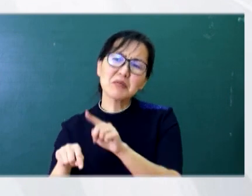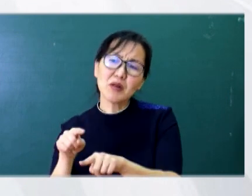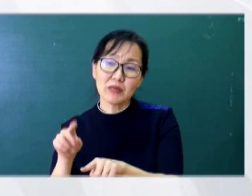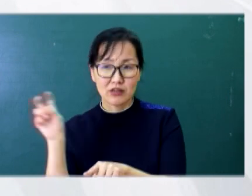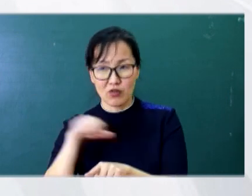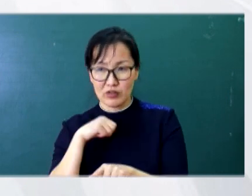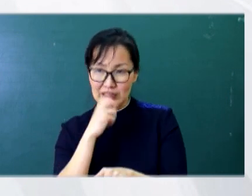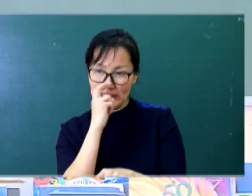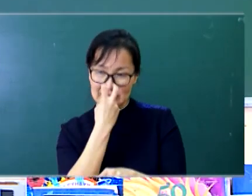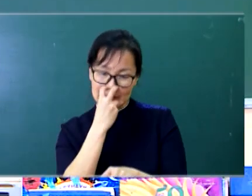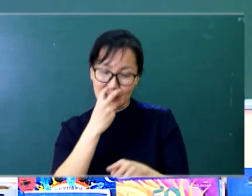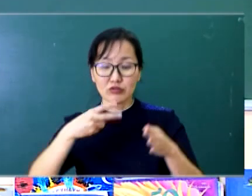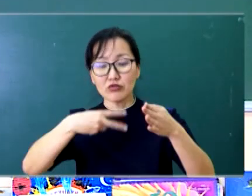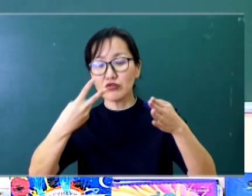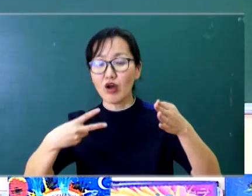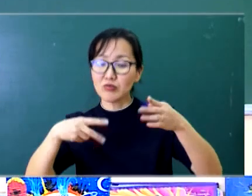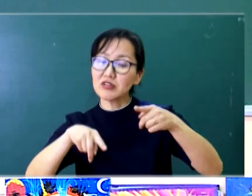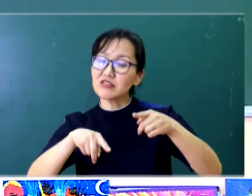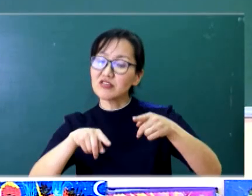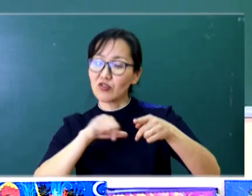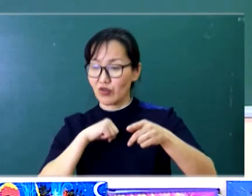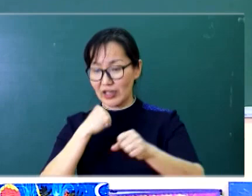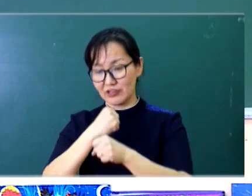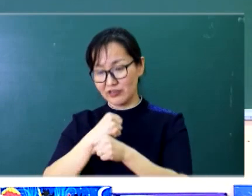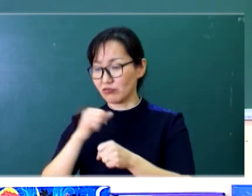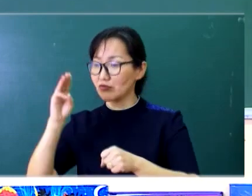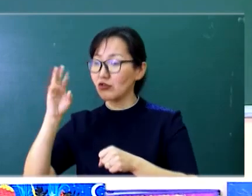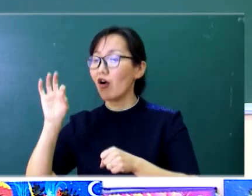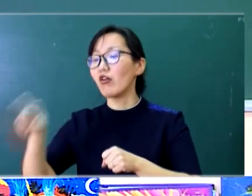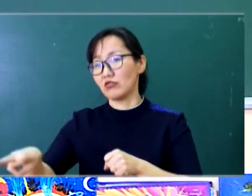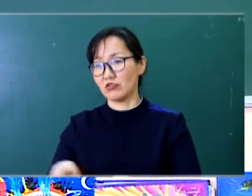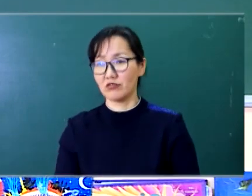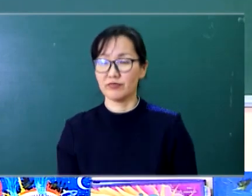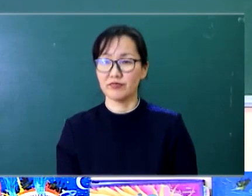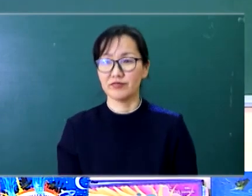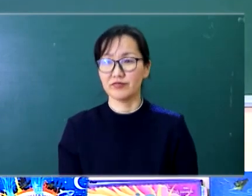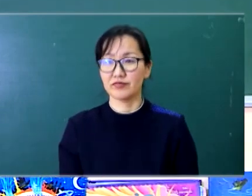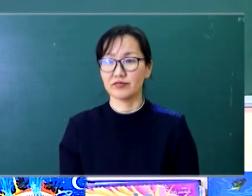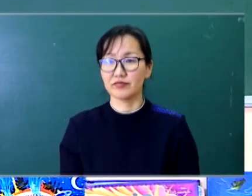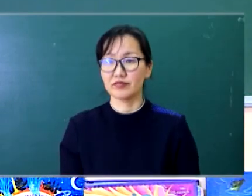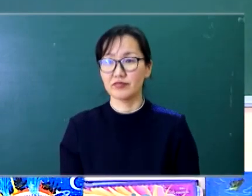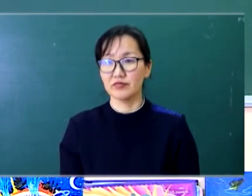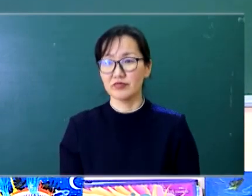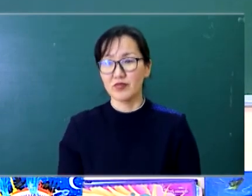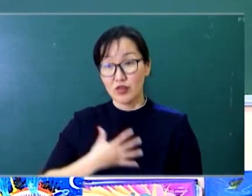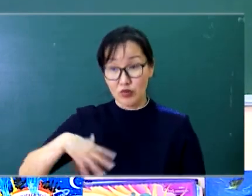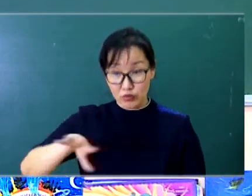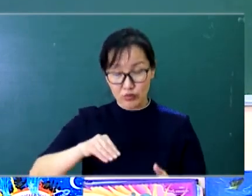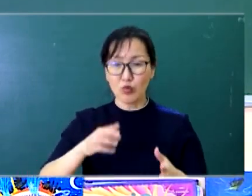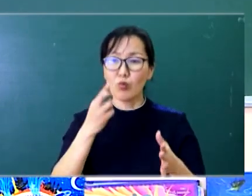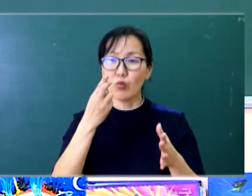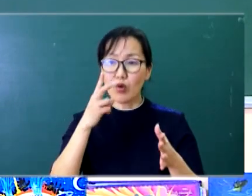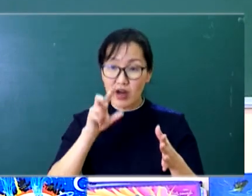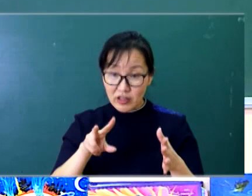тэрүүгээрээ тоомлж үзье. 1 бүхэл 128 гэдгийг бид нар бүхлээр тоомлох гэж байгаа шүү дээ. За